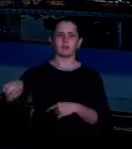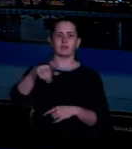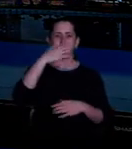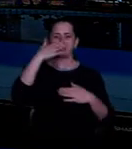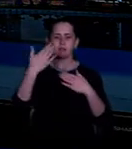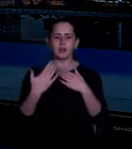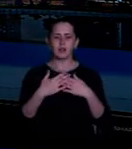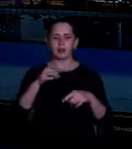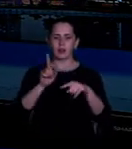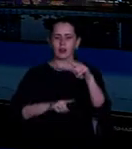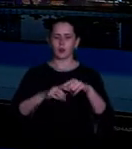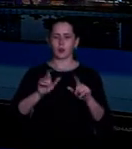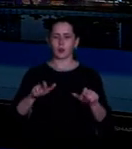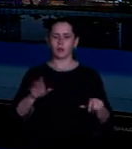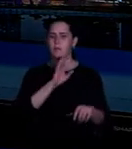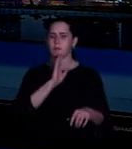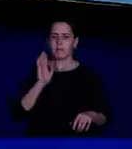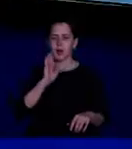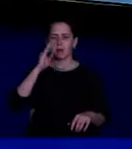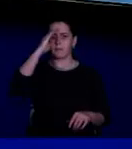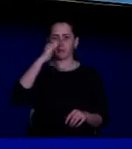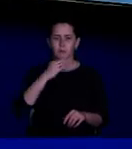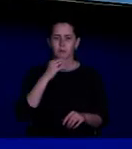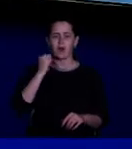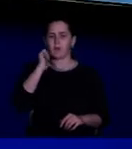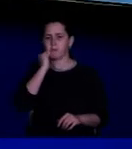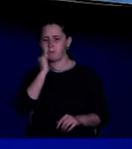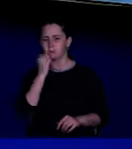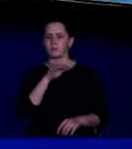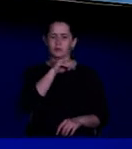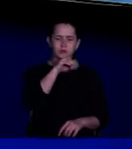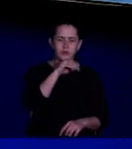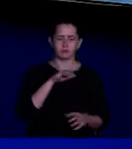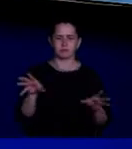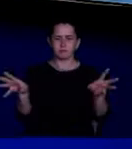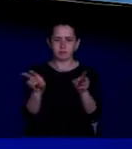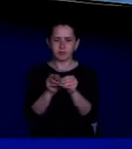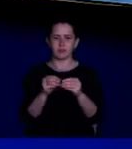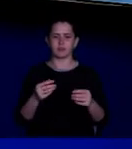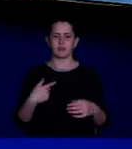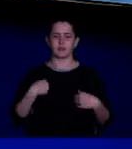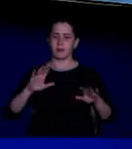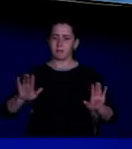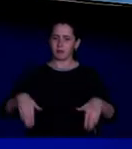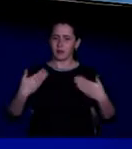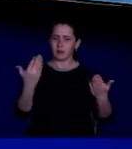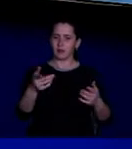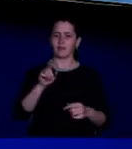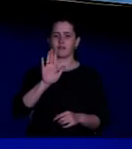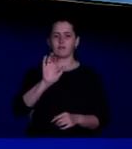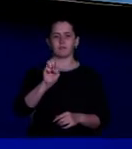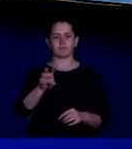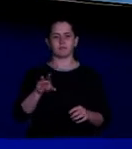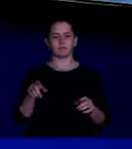самые близкие и родные люди. Мамы, папы, бабушки и дедушки. Я вам предлагаю провести